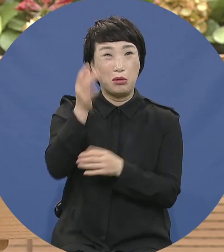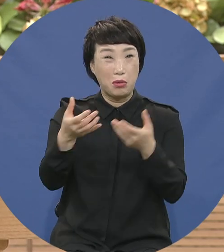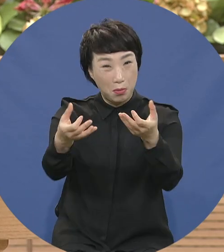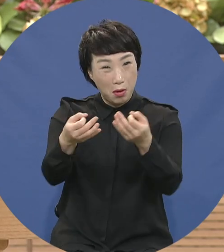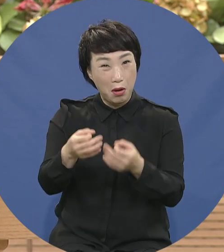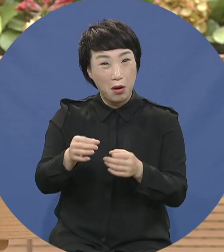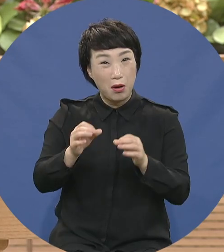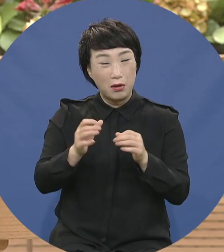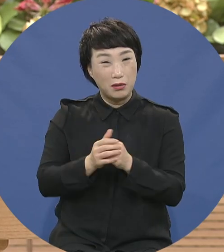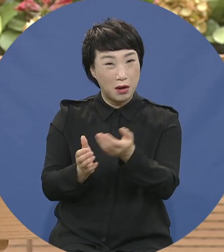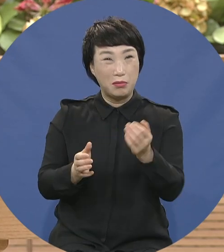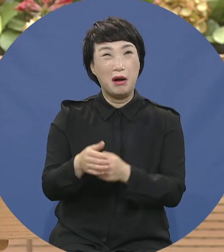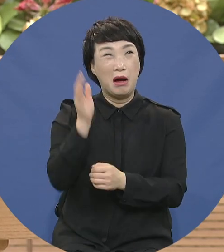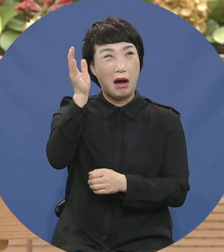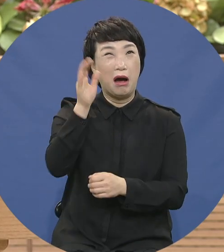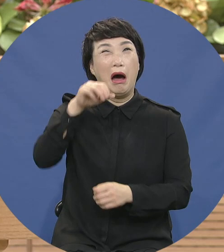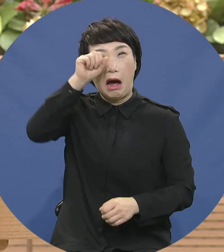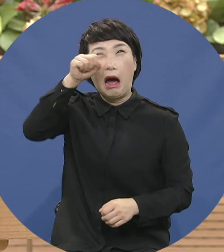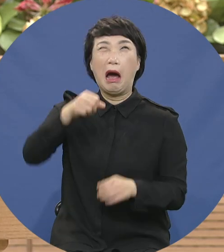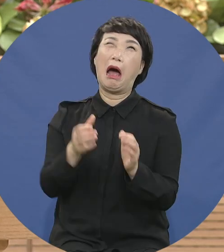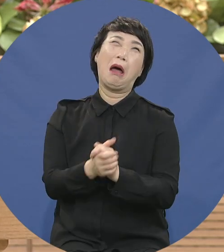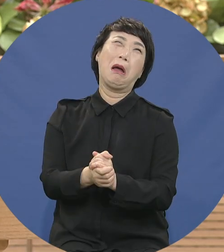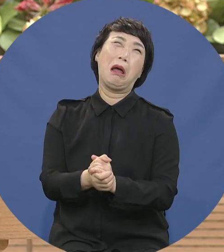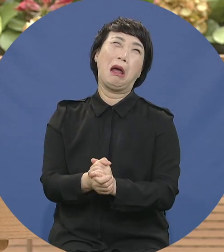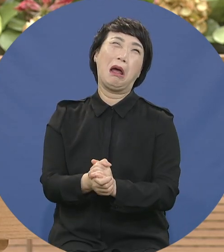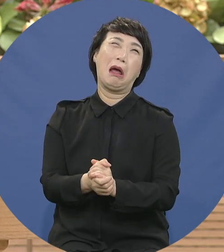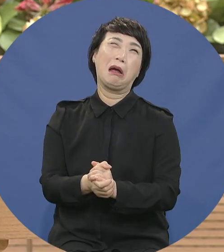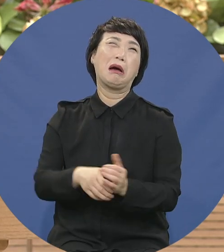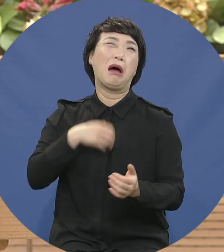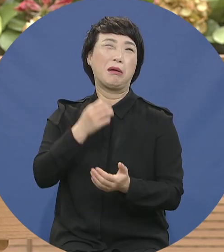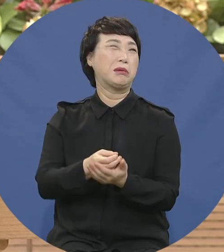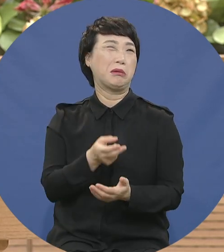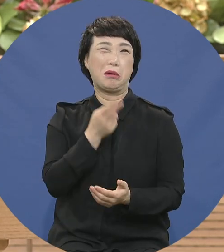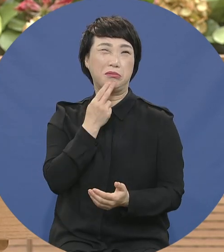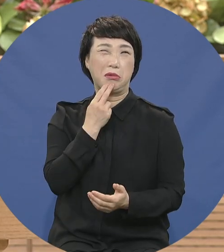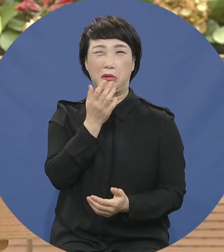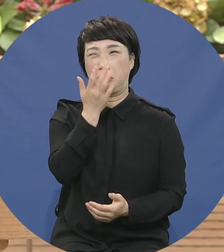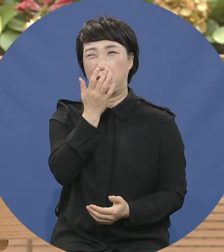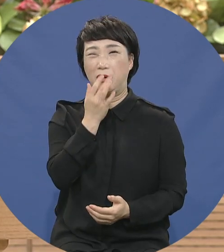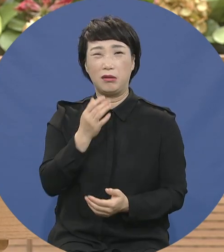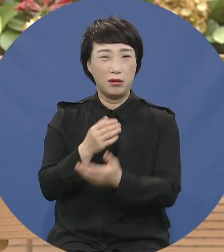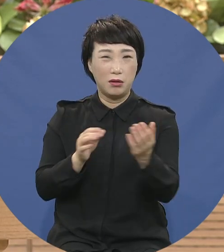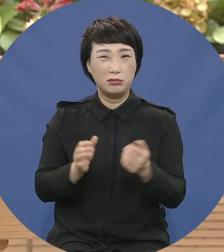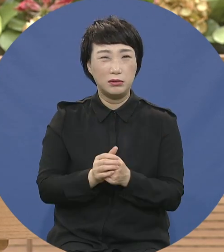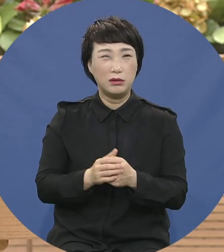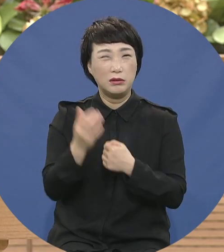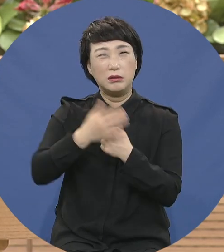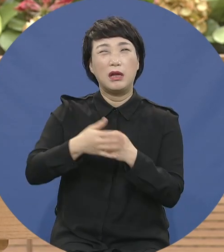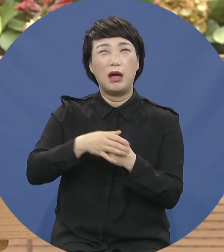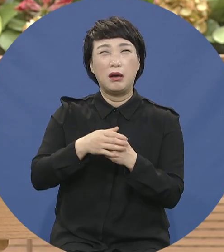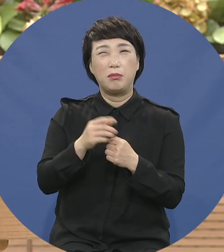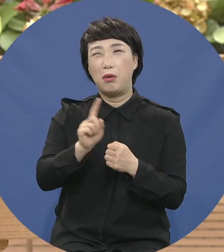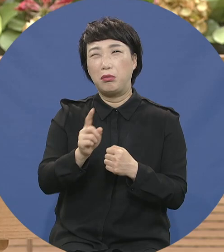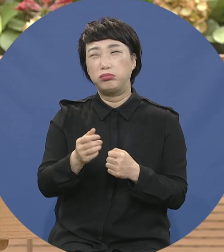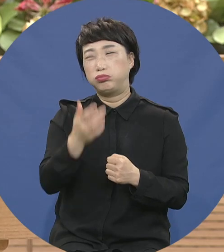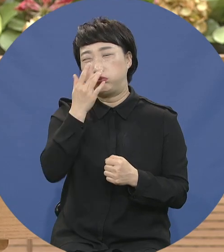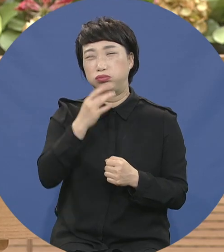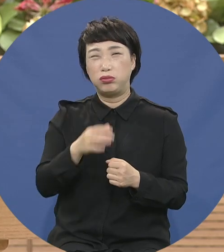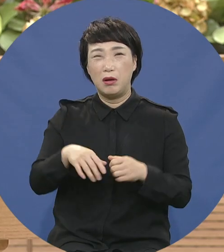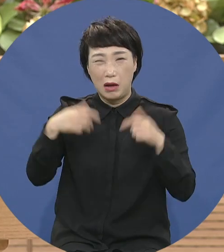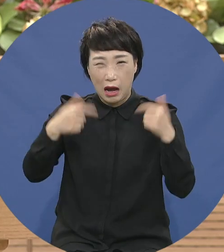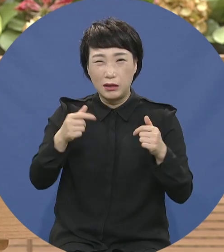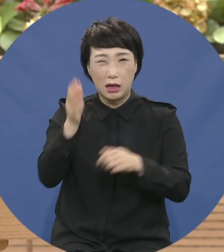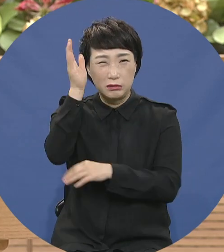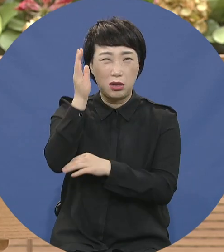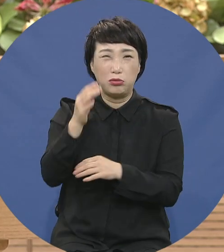소리야 별 감동이 없어, 별 감흥이 없어. 이건 밤낮